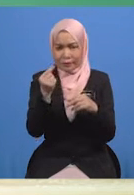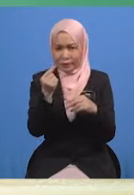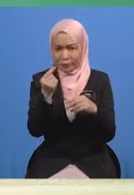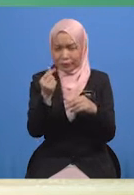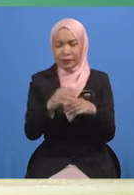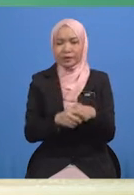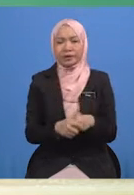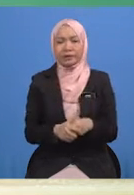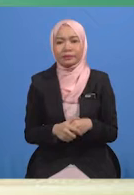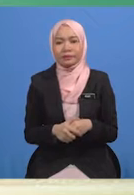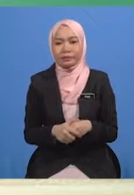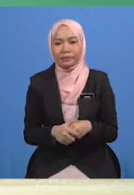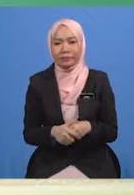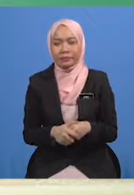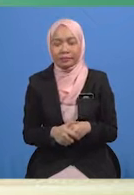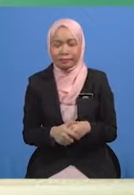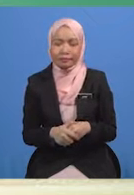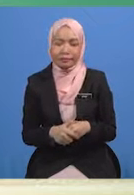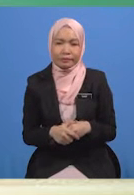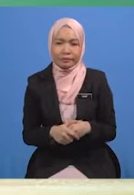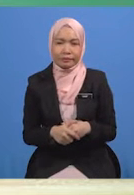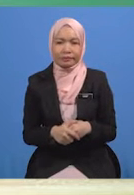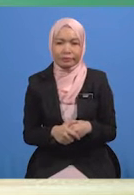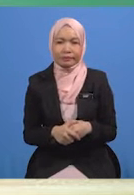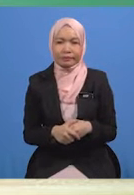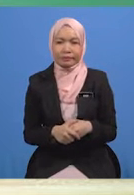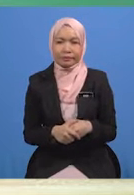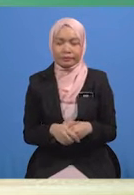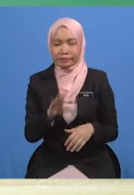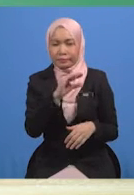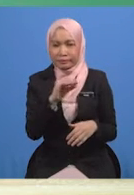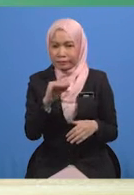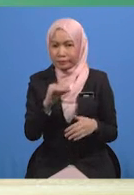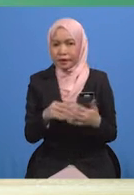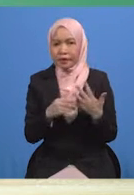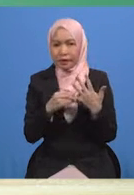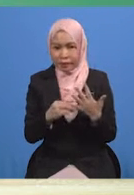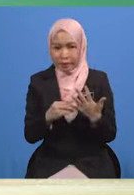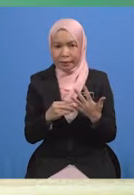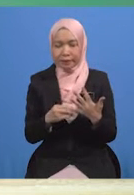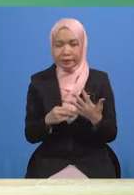butir-butir tanah yang sangat halus. Yang kelima,